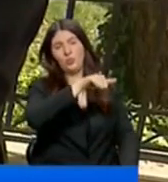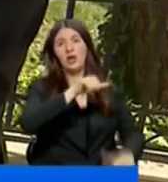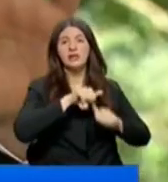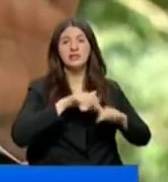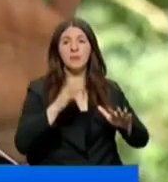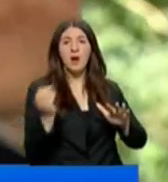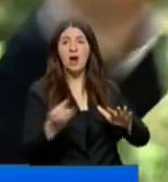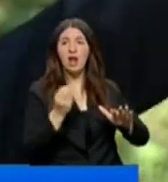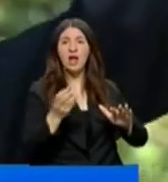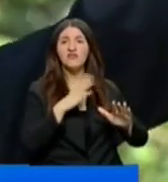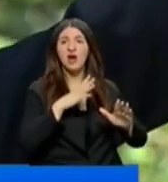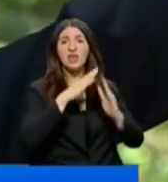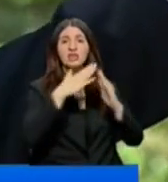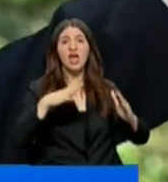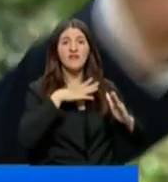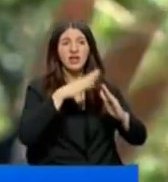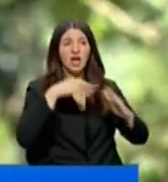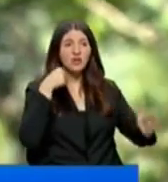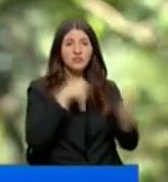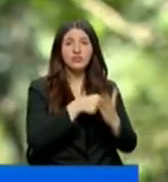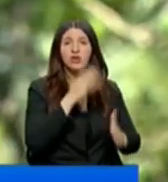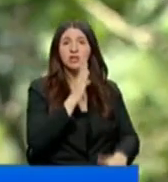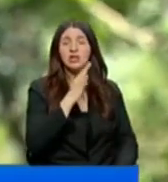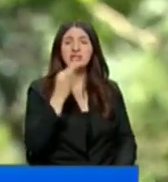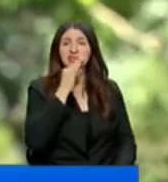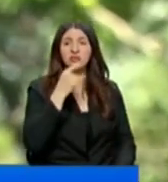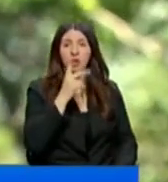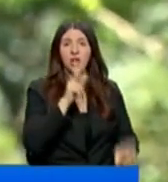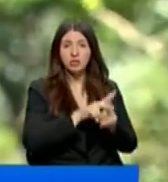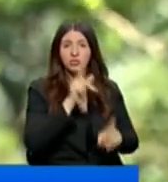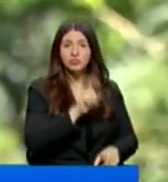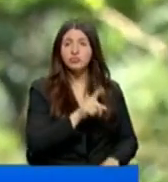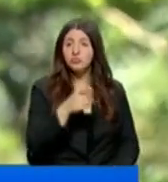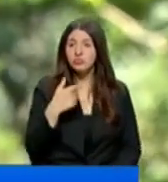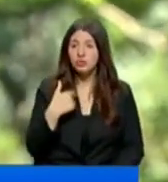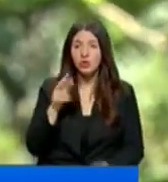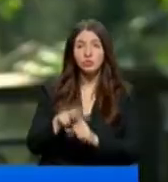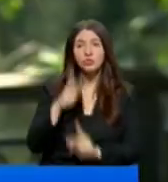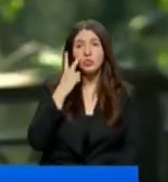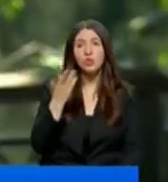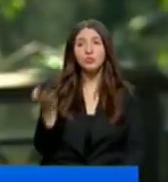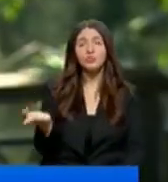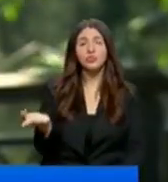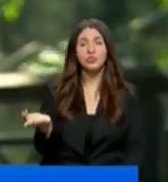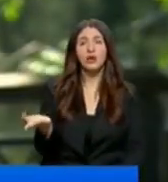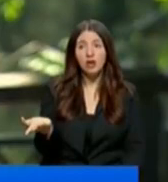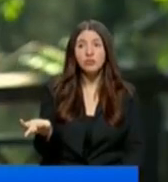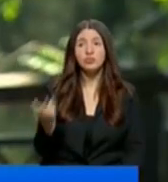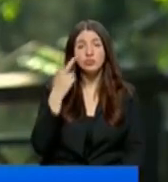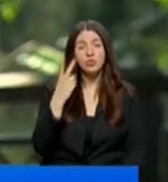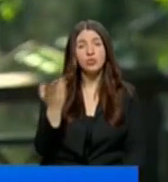sistem alarm veriyor diyor. Dağ evet var orada, dağa evet çarpacağız böyle giderse diyor. Aynen katılıyor öyle musunuz? Katılıyor, görüyoruz zaten bunu.